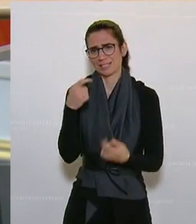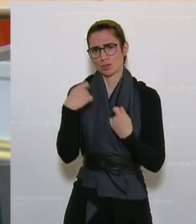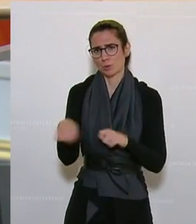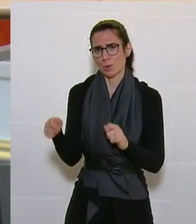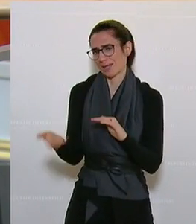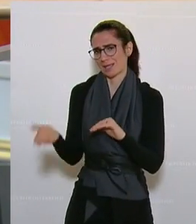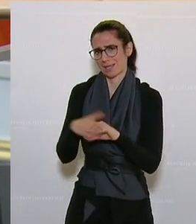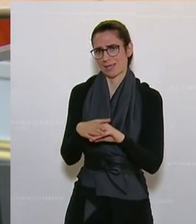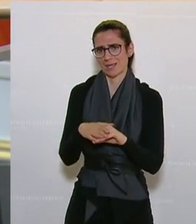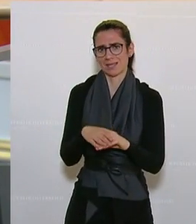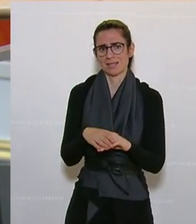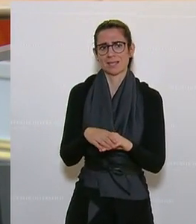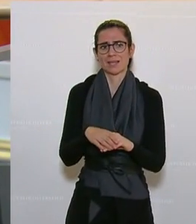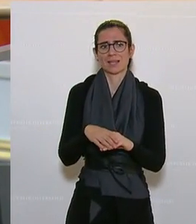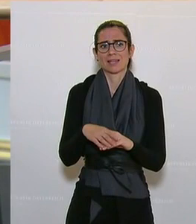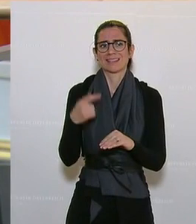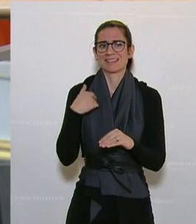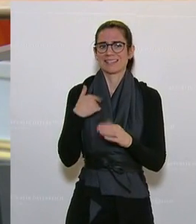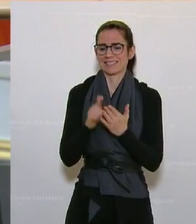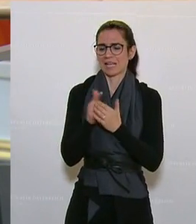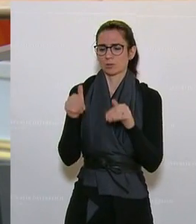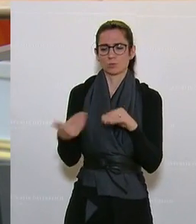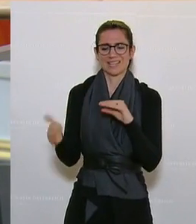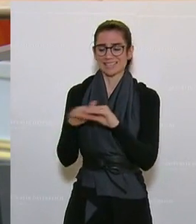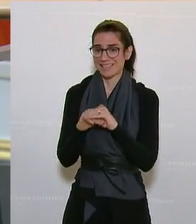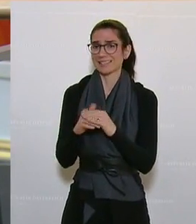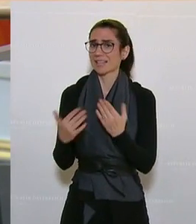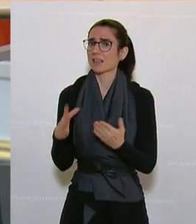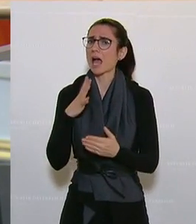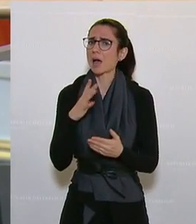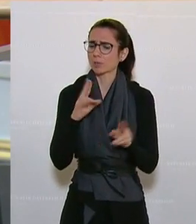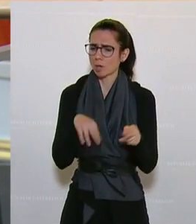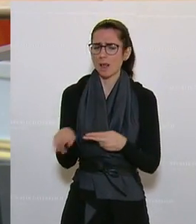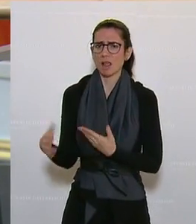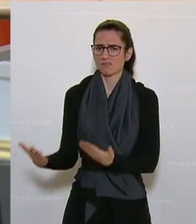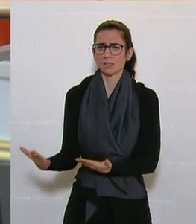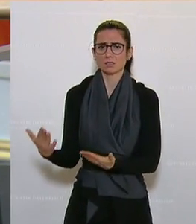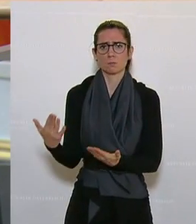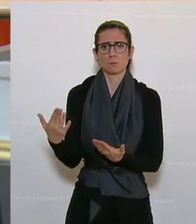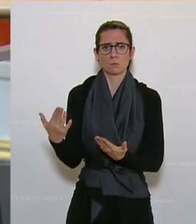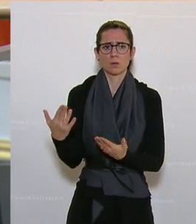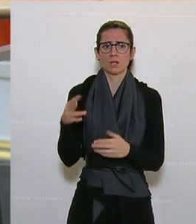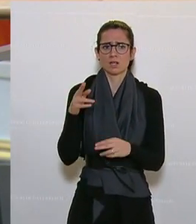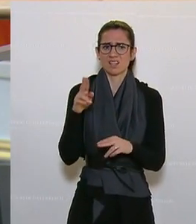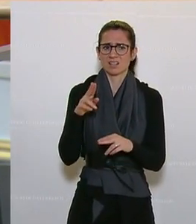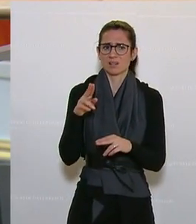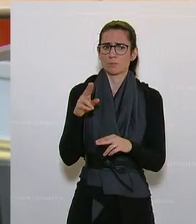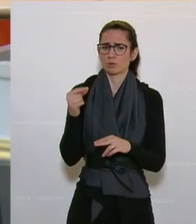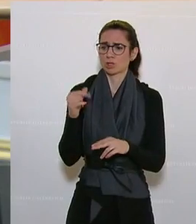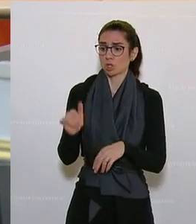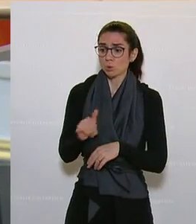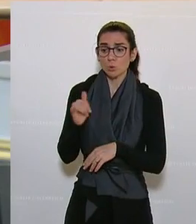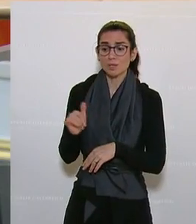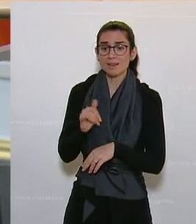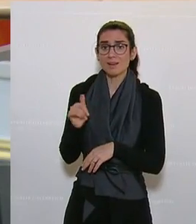Teurer wird gar nichts. Es muss natürlich auch die Zeit ersetzt werden, aber in der Regel kommen da dann eben, wenn Sie so wollen, Jüngere nach